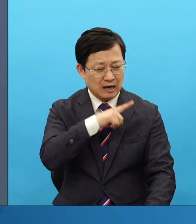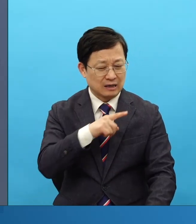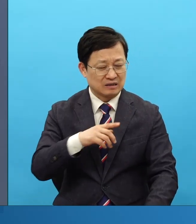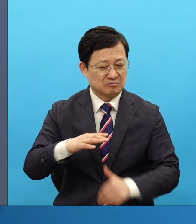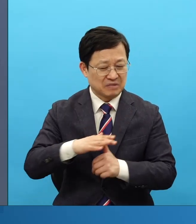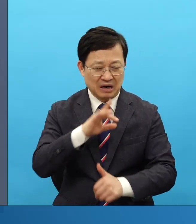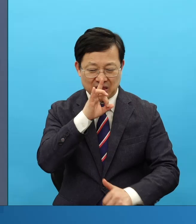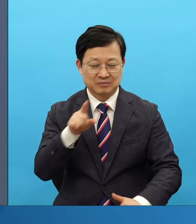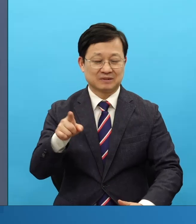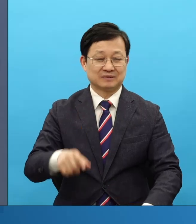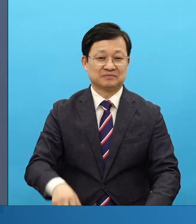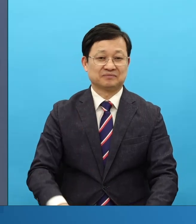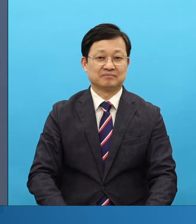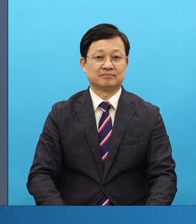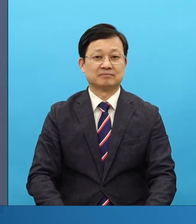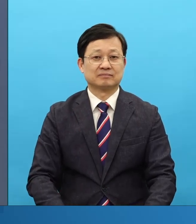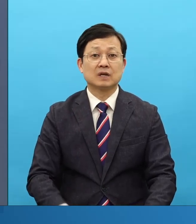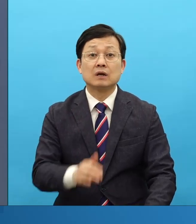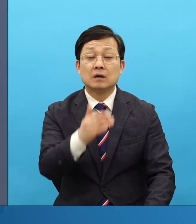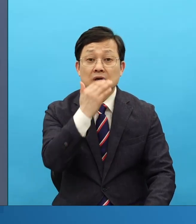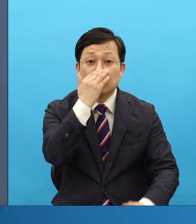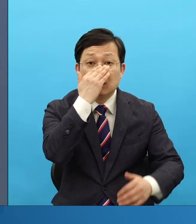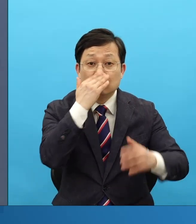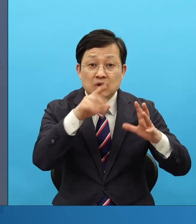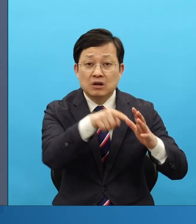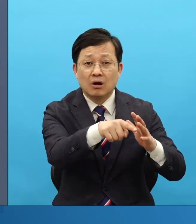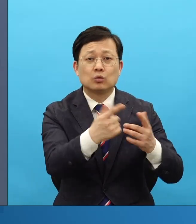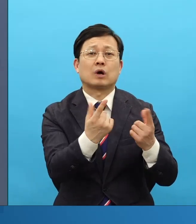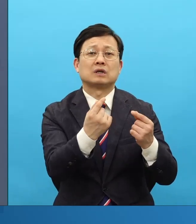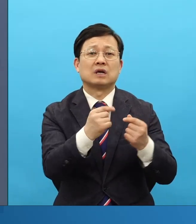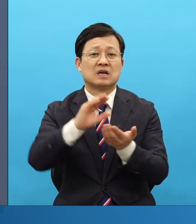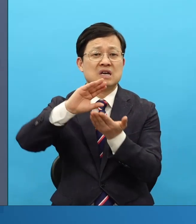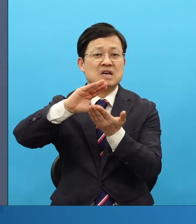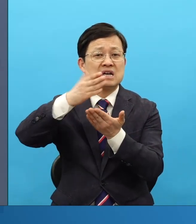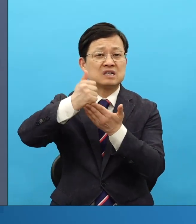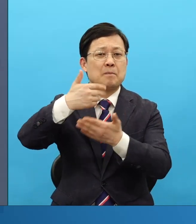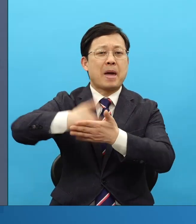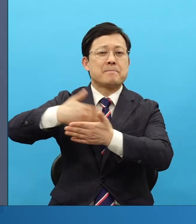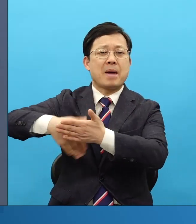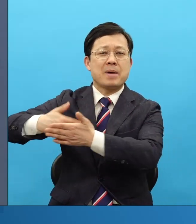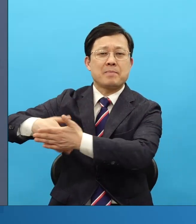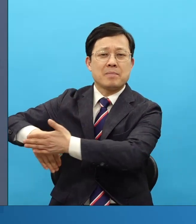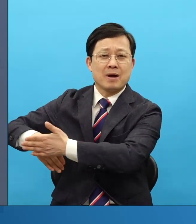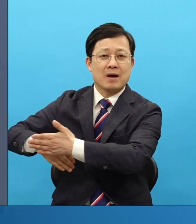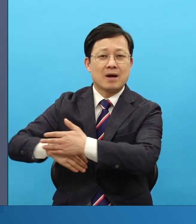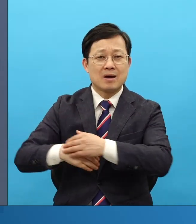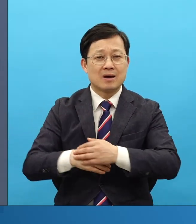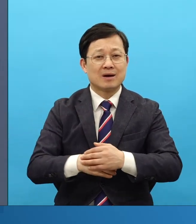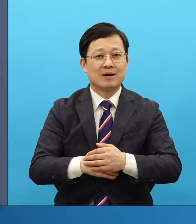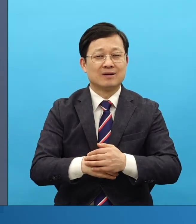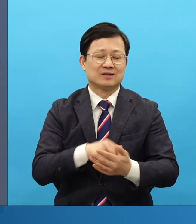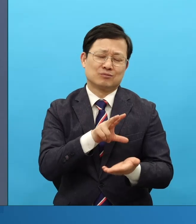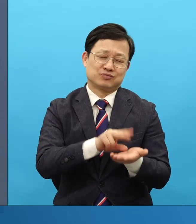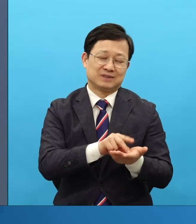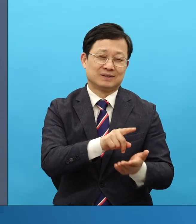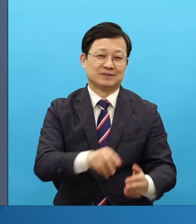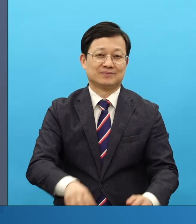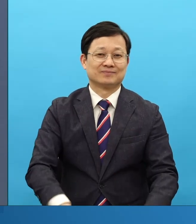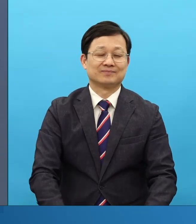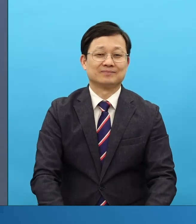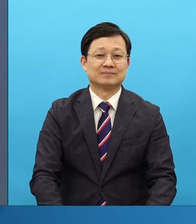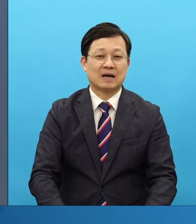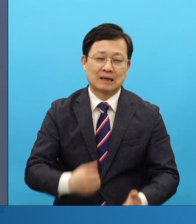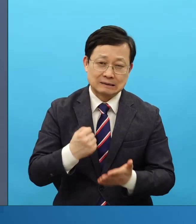be moved by those 그래 words. 유대인들이 이렇게 No, the 완전히 그리스도 그냥 싹다 막아버려. The Jews, they forget everything about what Christ has